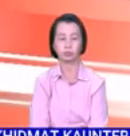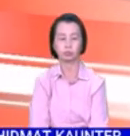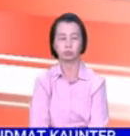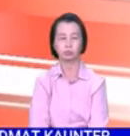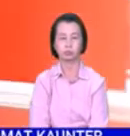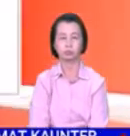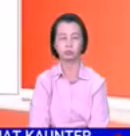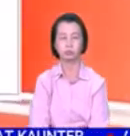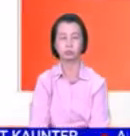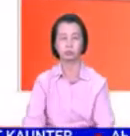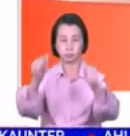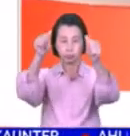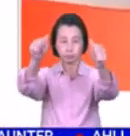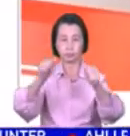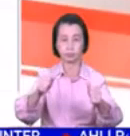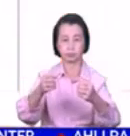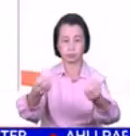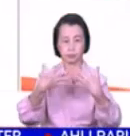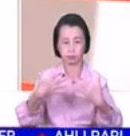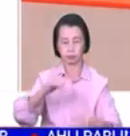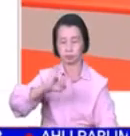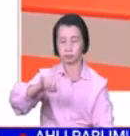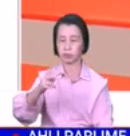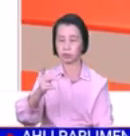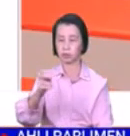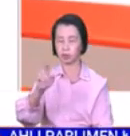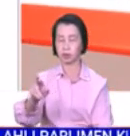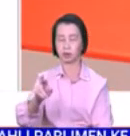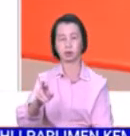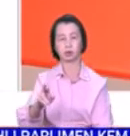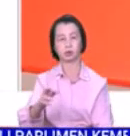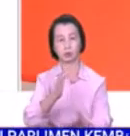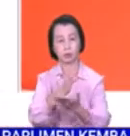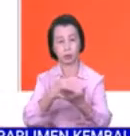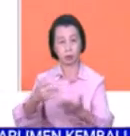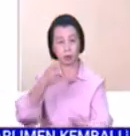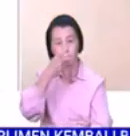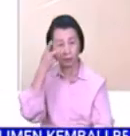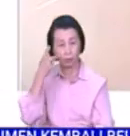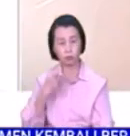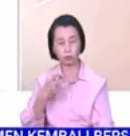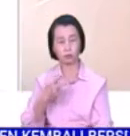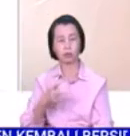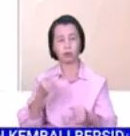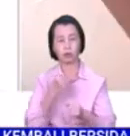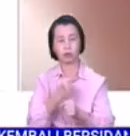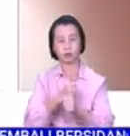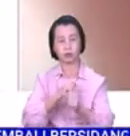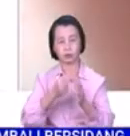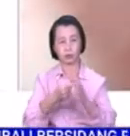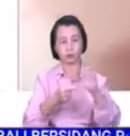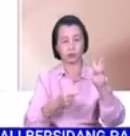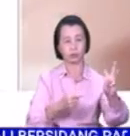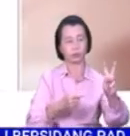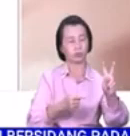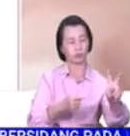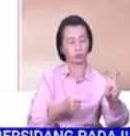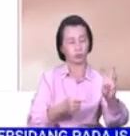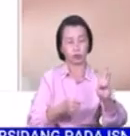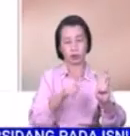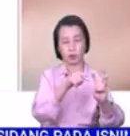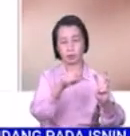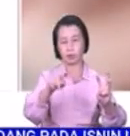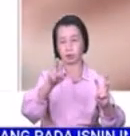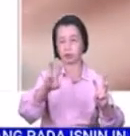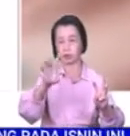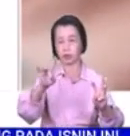Menurut notis pemberitahuan yang dikeluarkan JKR bahagian Kuching, kerja-kerja berkenaan akan dilaksanakan pada 26 hingga 28 hari